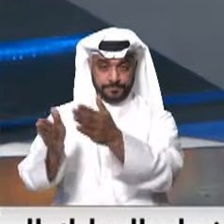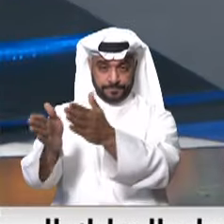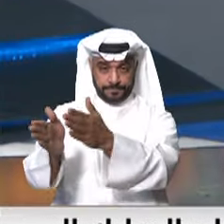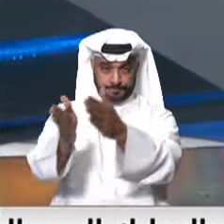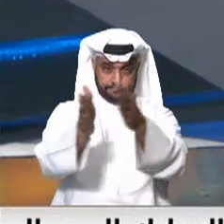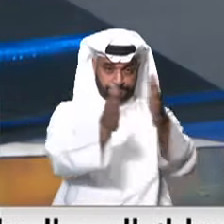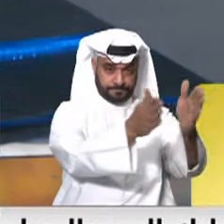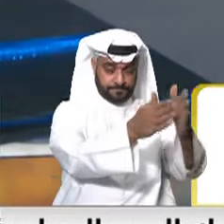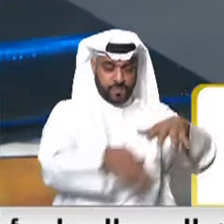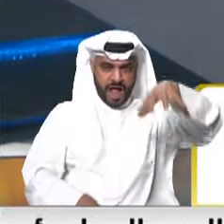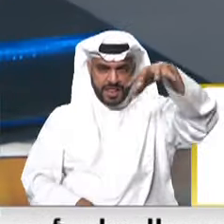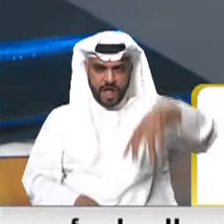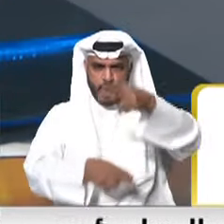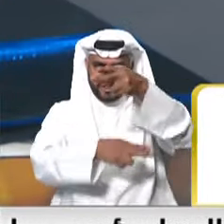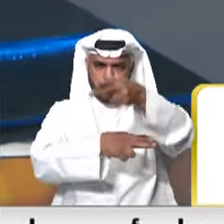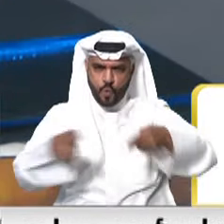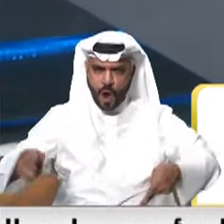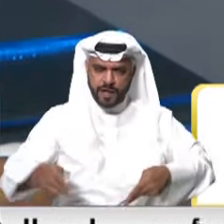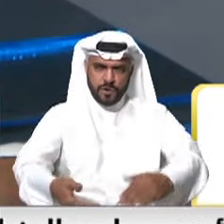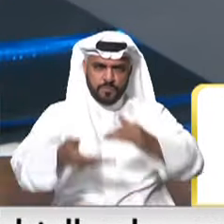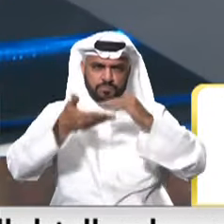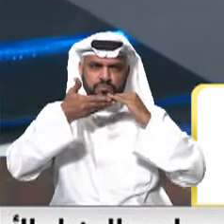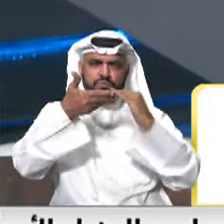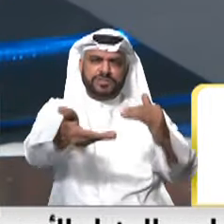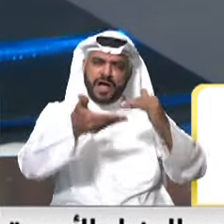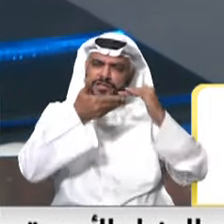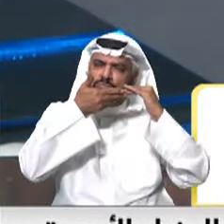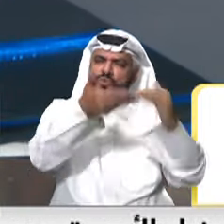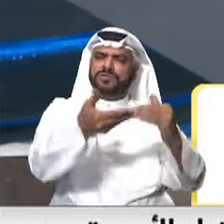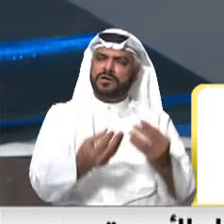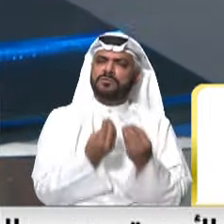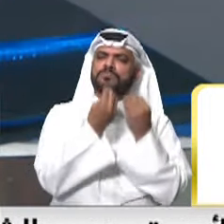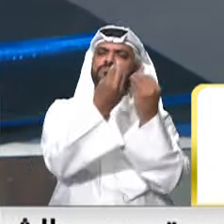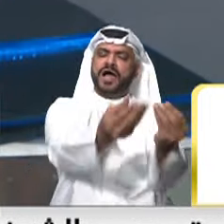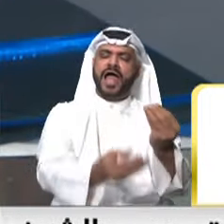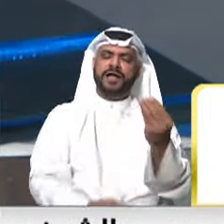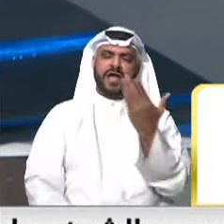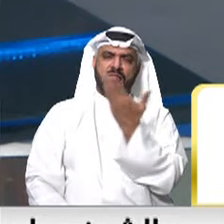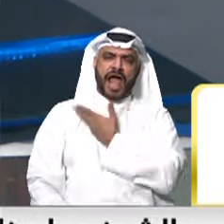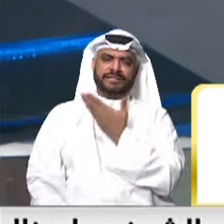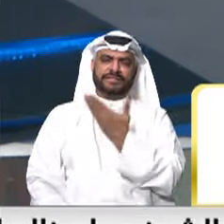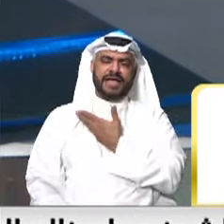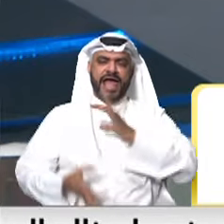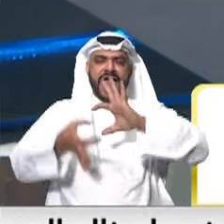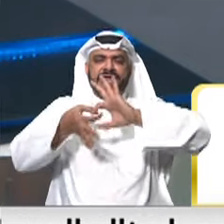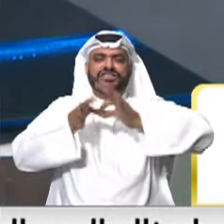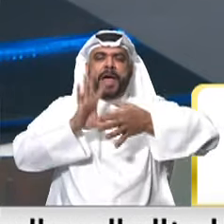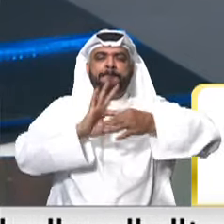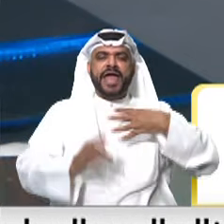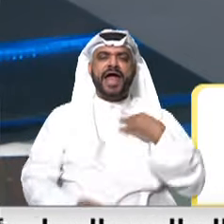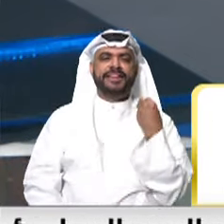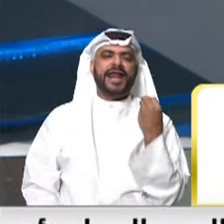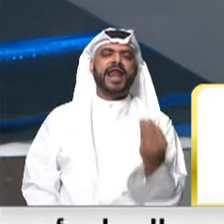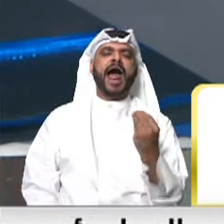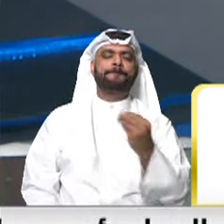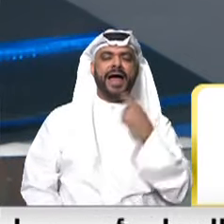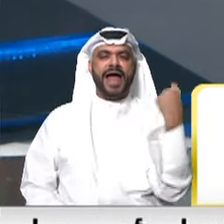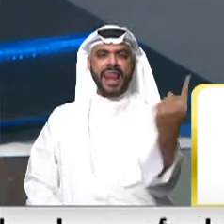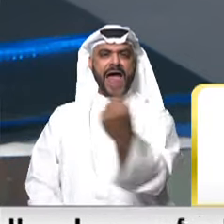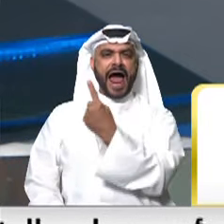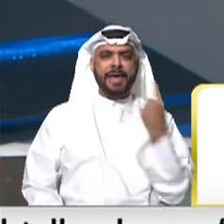ضمن جهود دولة الكويت لمساعدة الأشقاء في قطاع غزة، نظمت جمعية الرحمة العالمية سلسلة